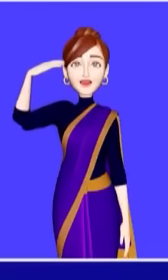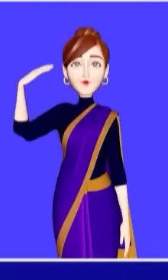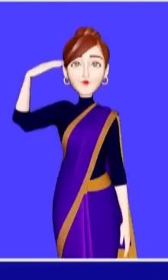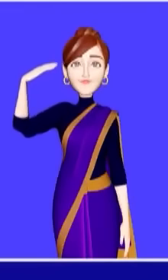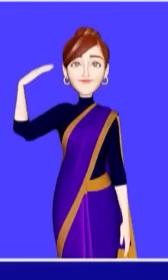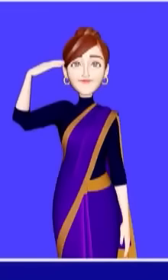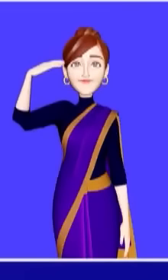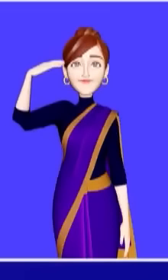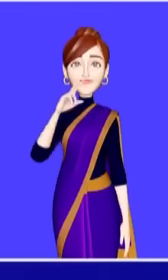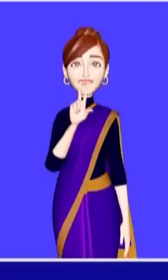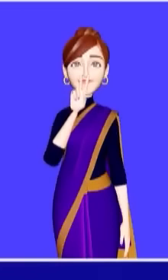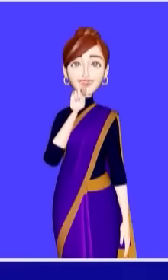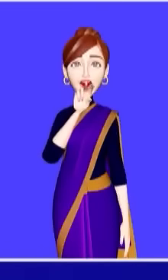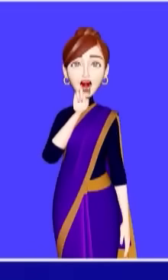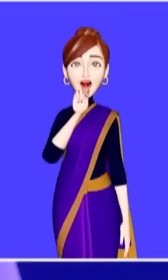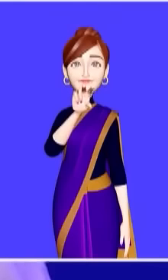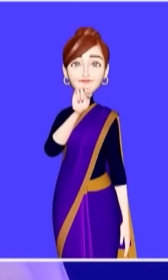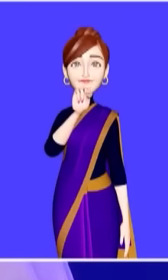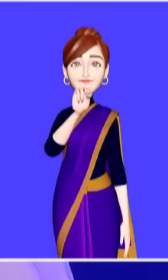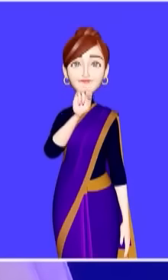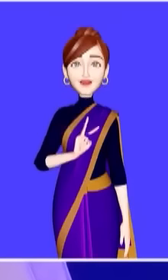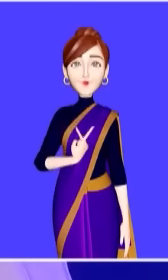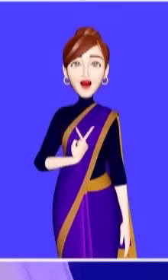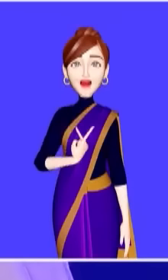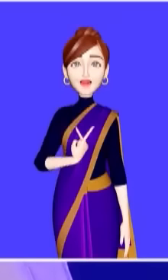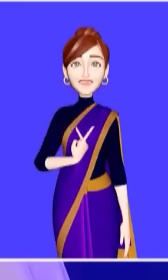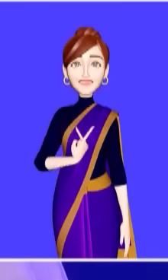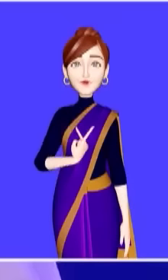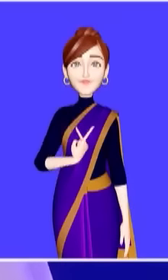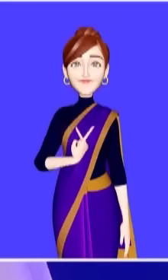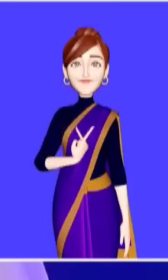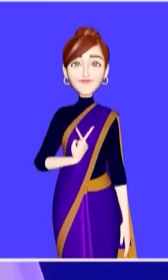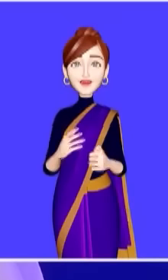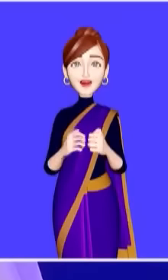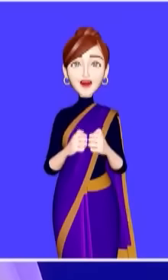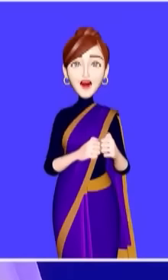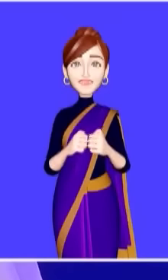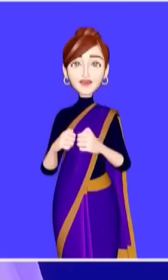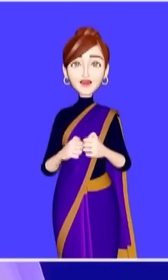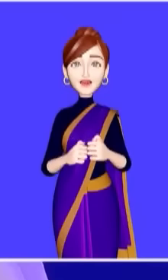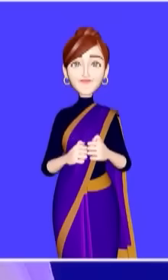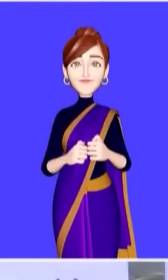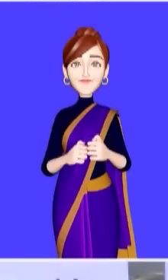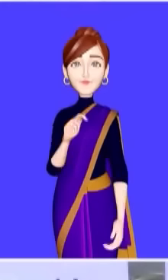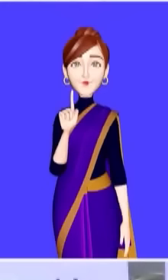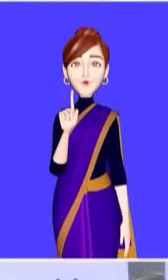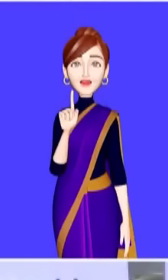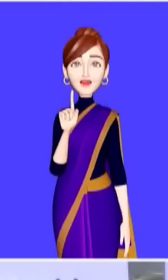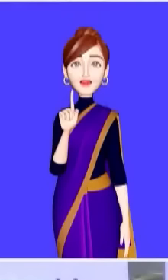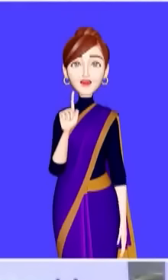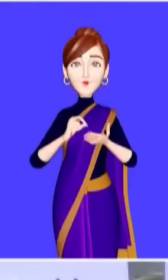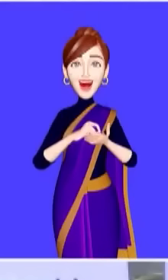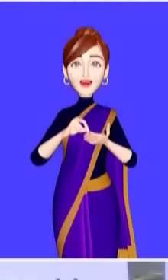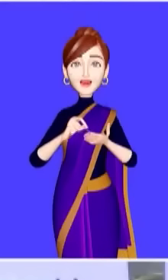कि रिटन नॉलेज फ्यूचर सिस्टम की बैकबोन बनेगी। जब पहली